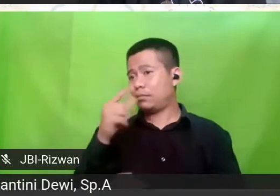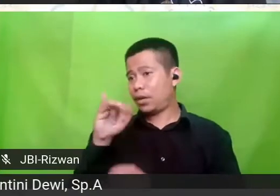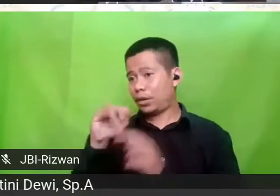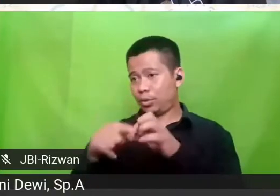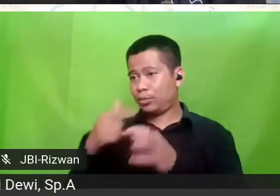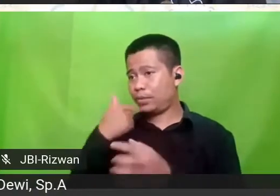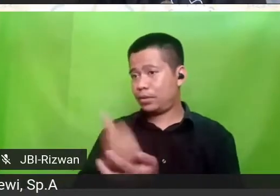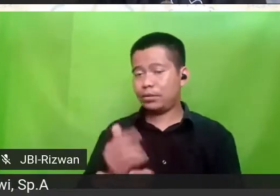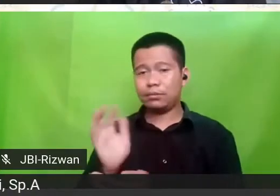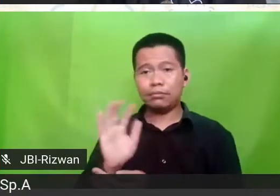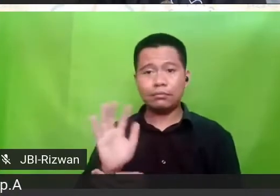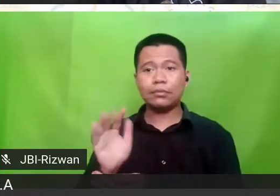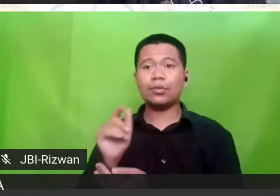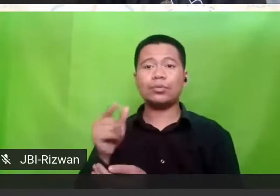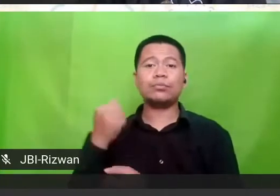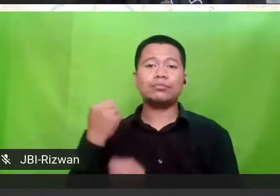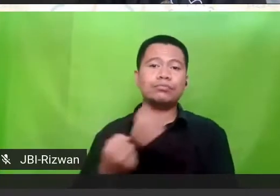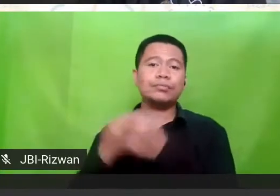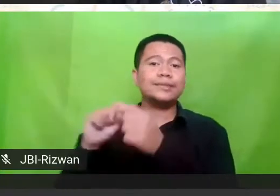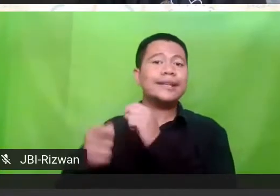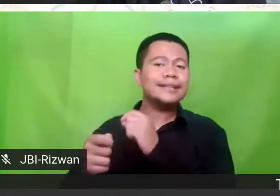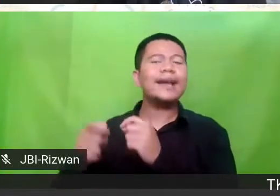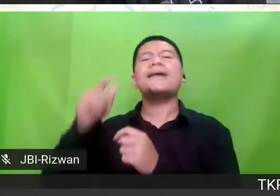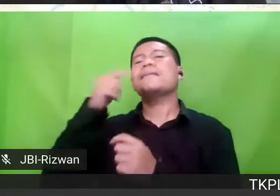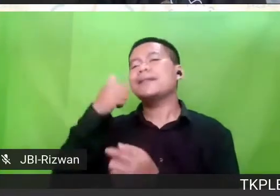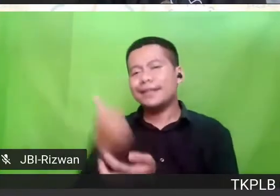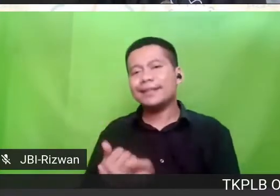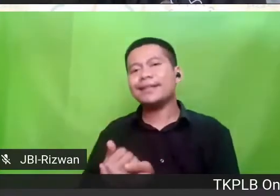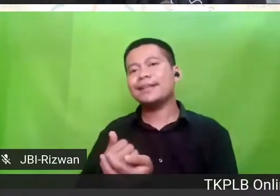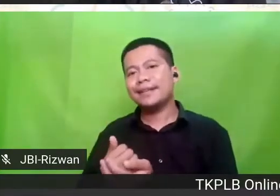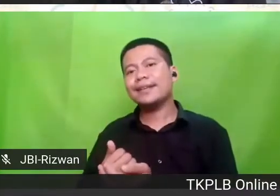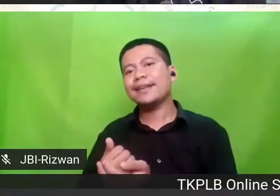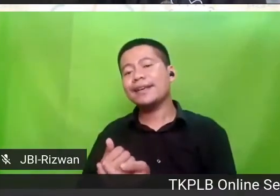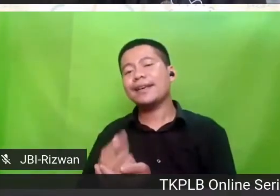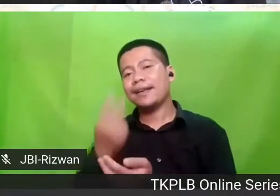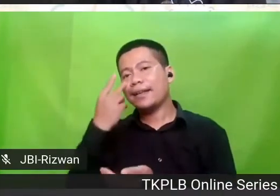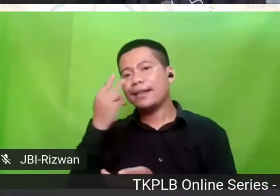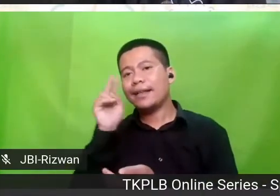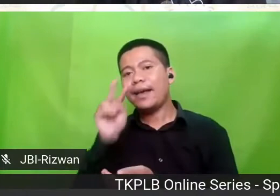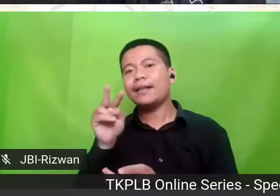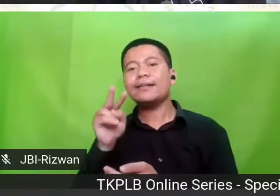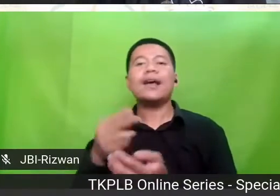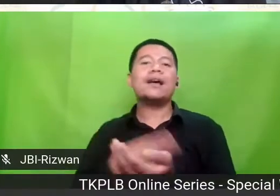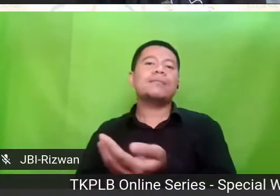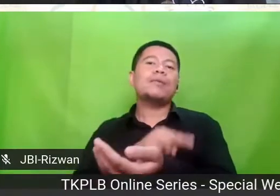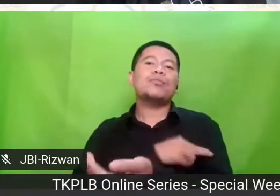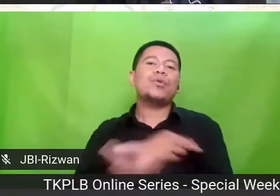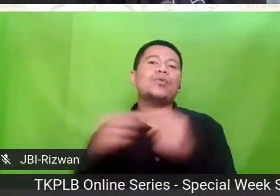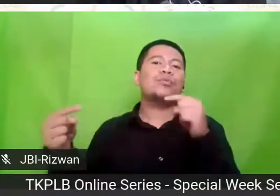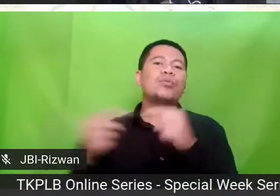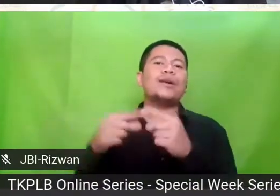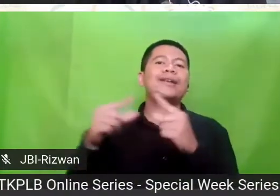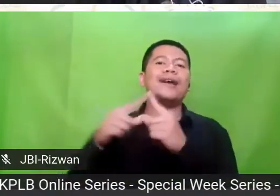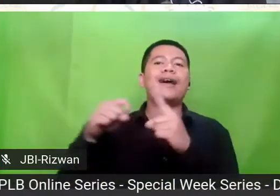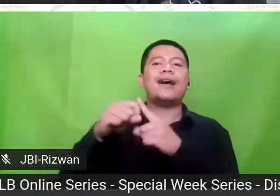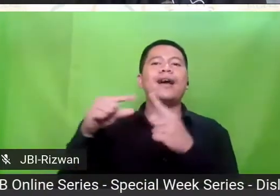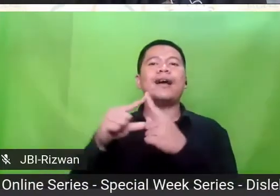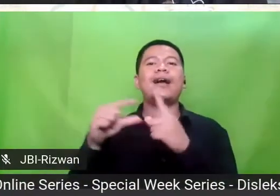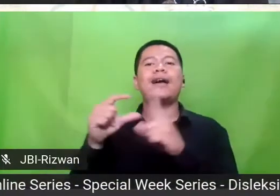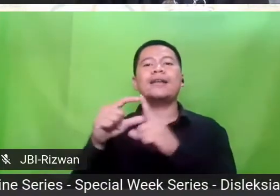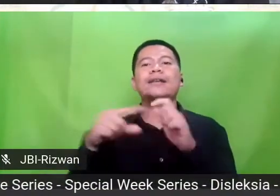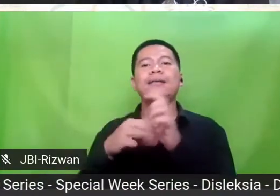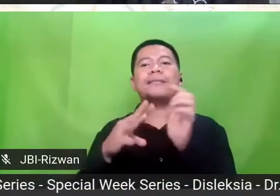untuk dilakukan tesnya? Penting. Kalau kemudian mau dilihat kemampuan yang berkaitan dengan akademik. Karena dia menggambarkan